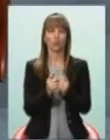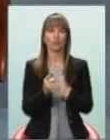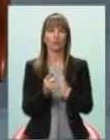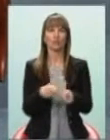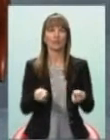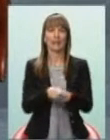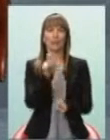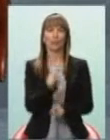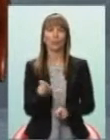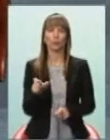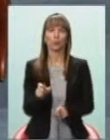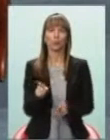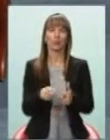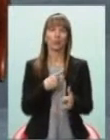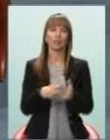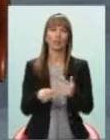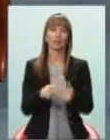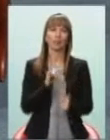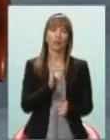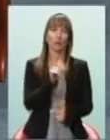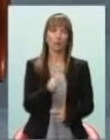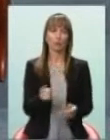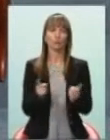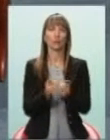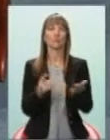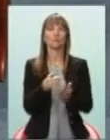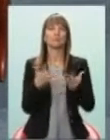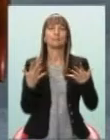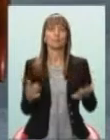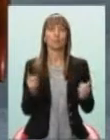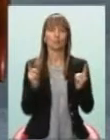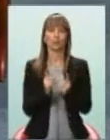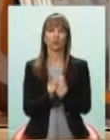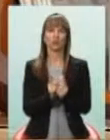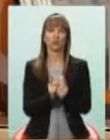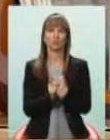люди або негуманні люди? Яких ти більше людей зустрічаєш?